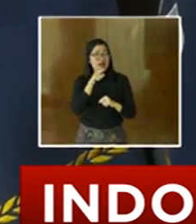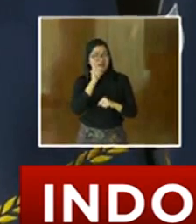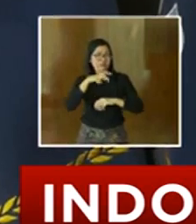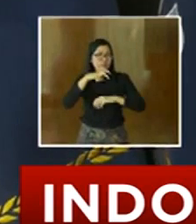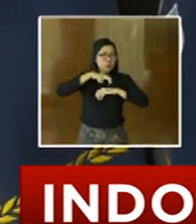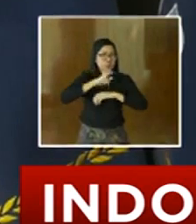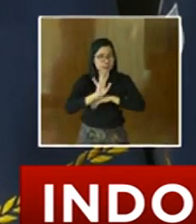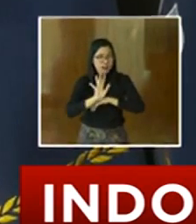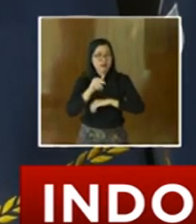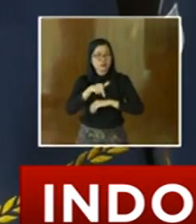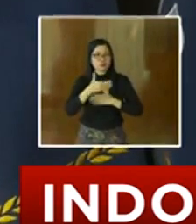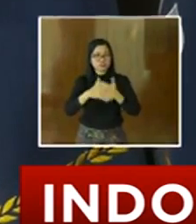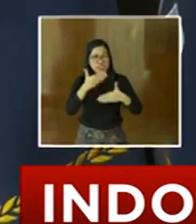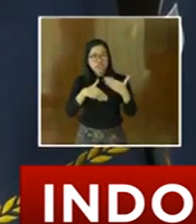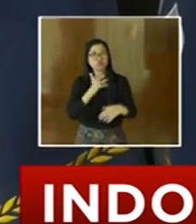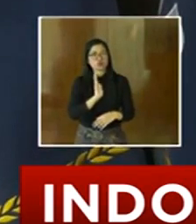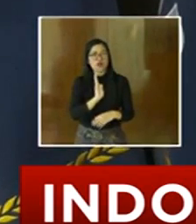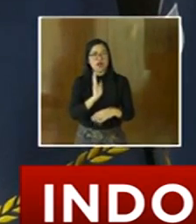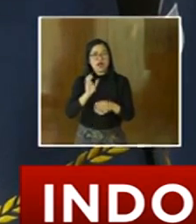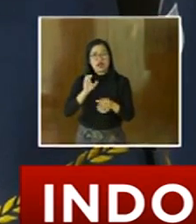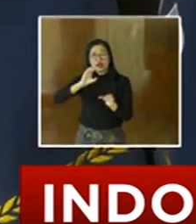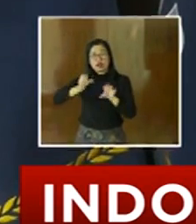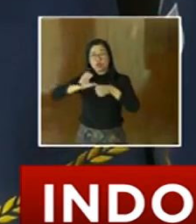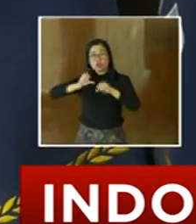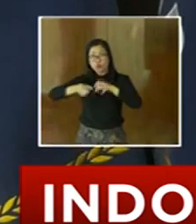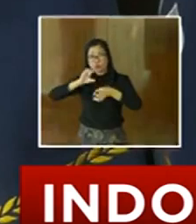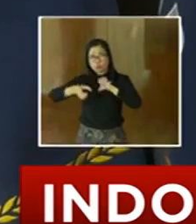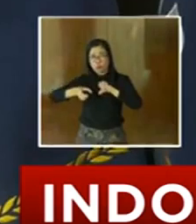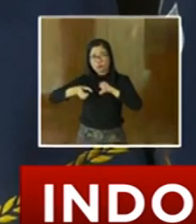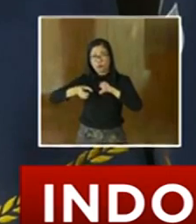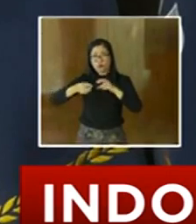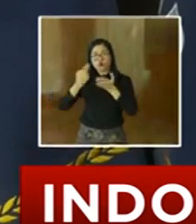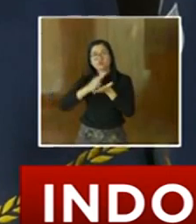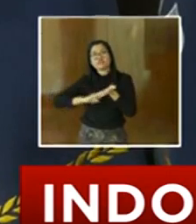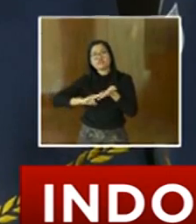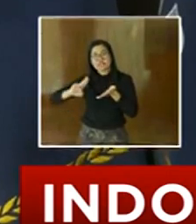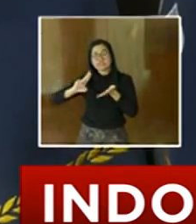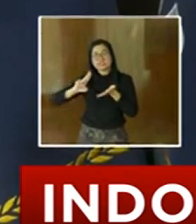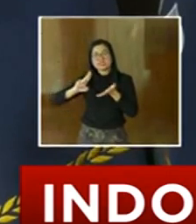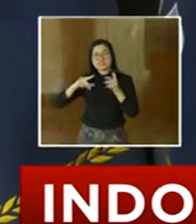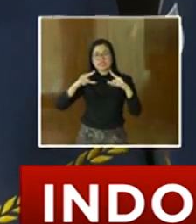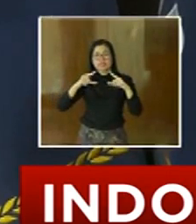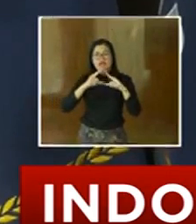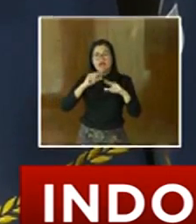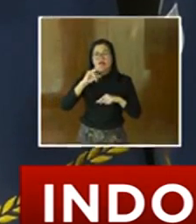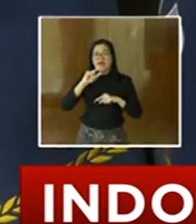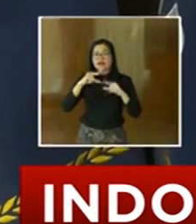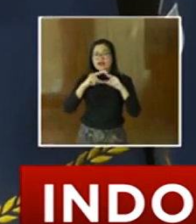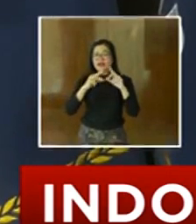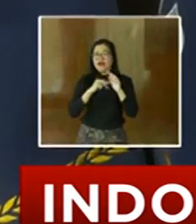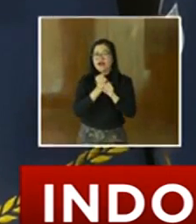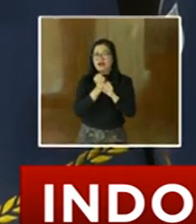ten sudah berjalan laboratorium Universitas penyakit menular Universitas er yang sudah melaksanakan